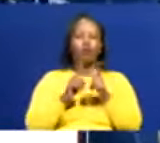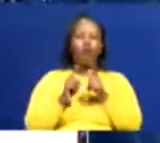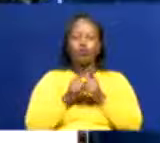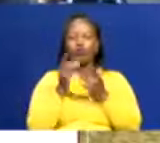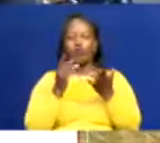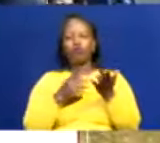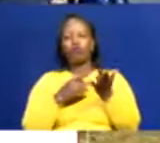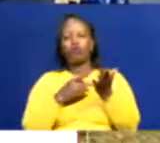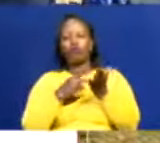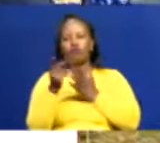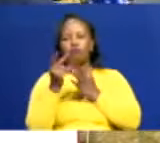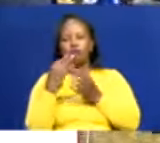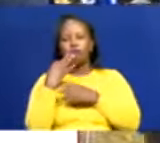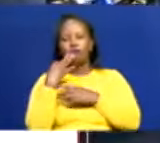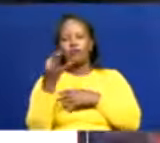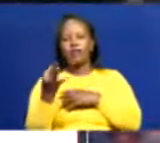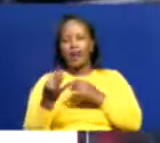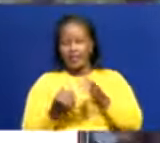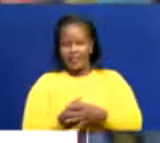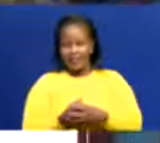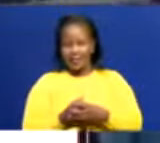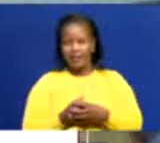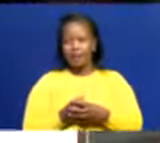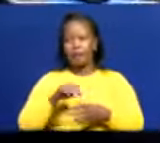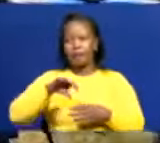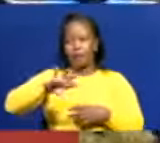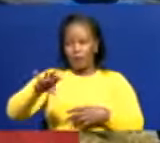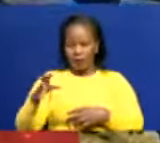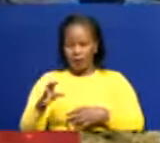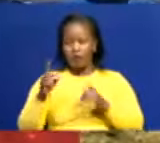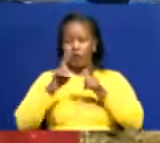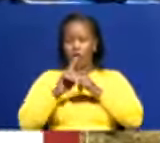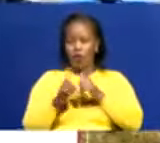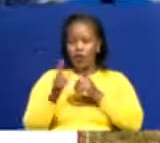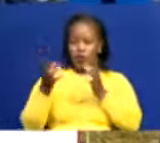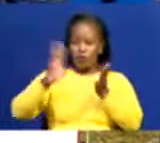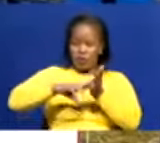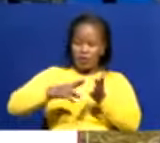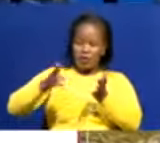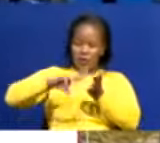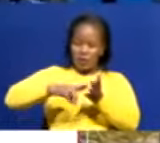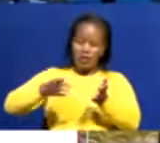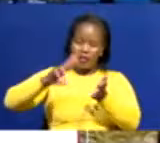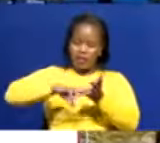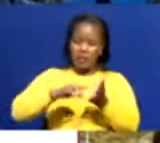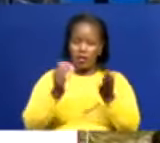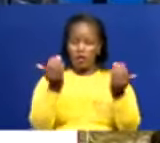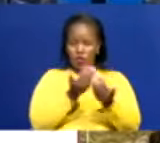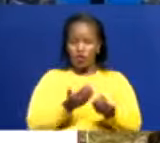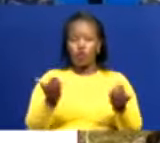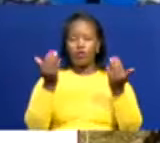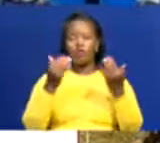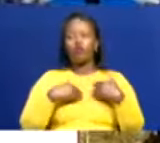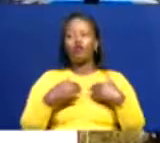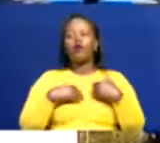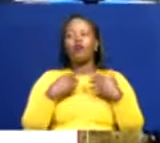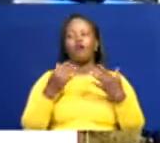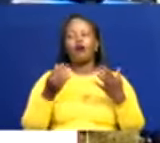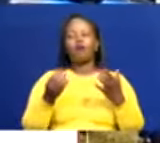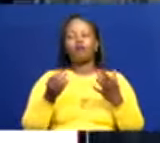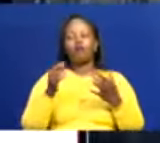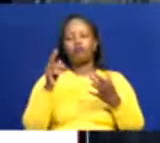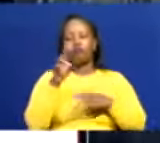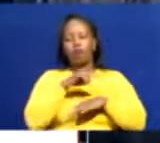ya shilingi 300. Kaunti hiyo pia itasajili watoto katika baraza la kitaifa la watu wanaoishi na